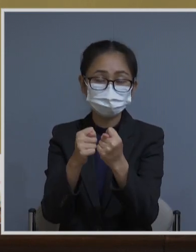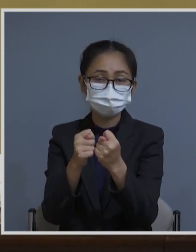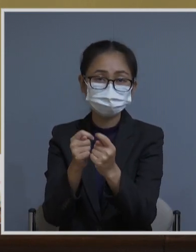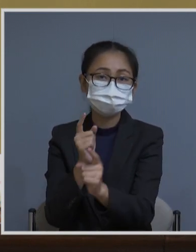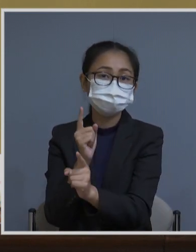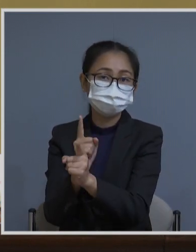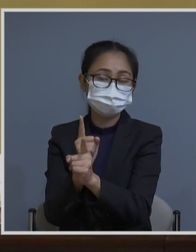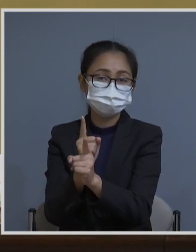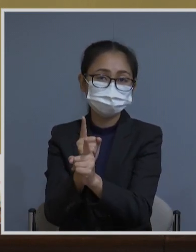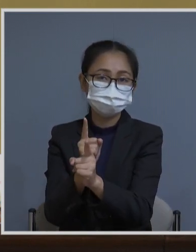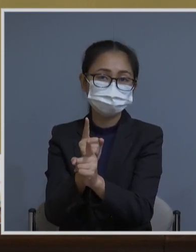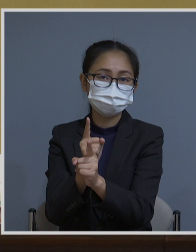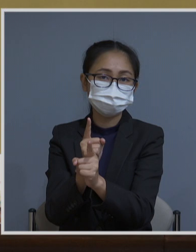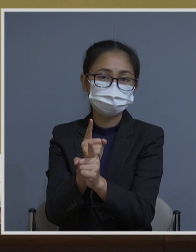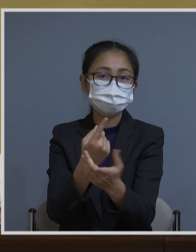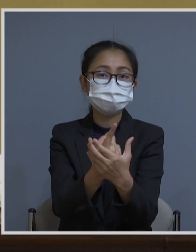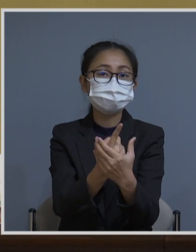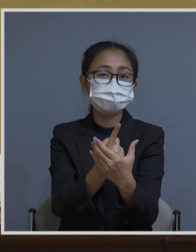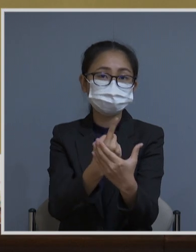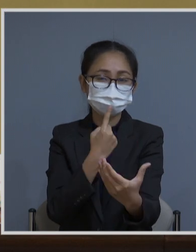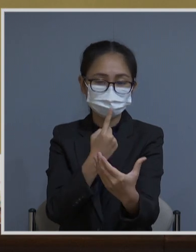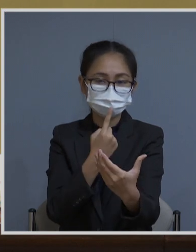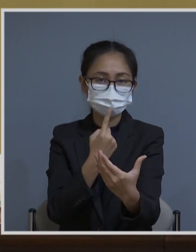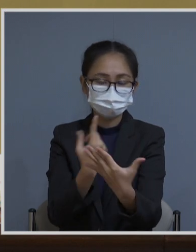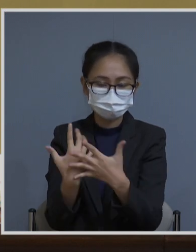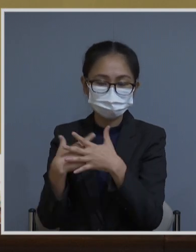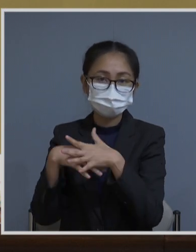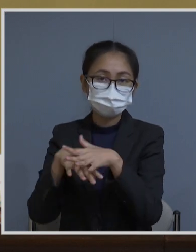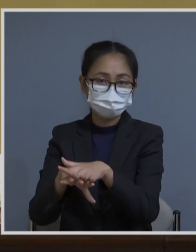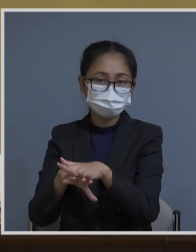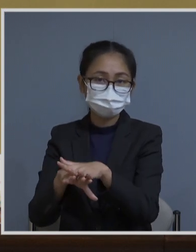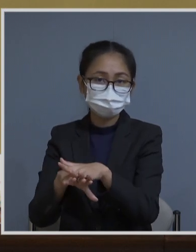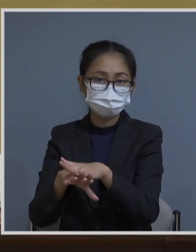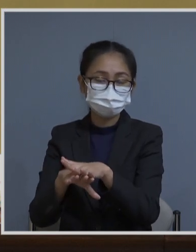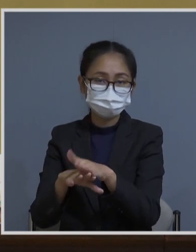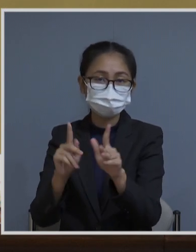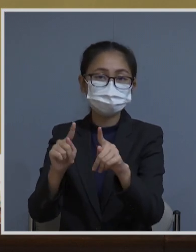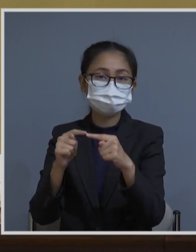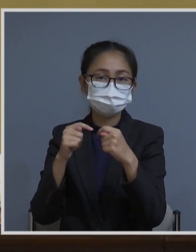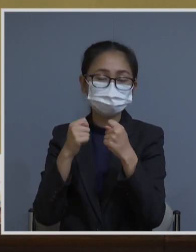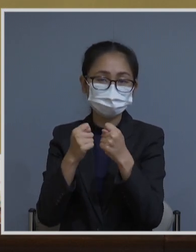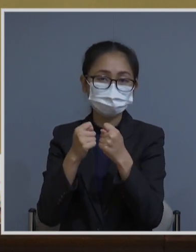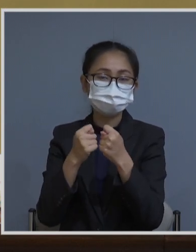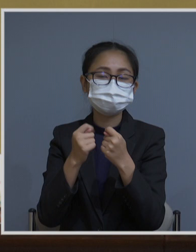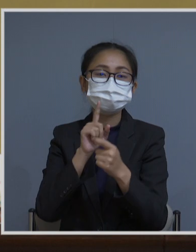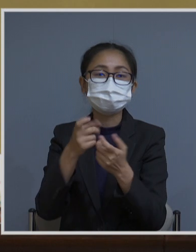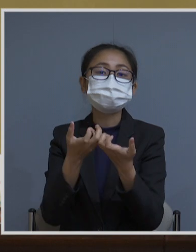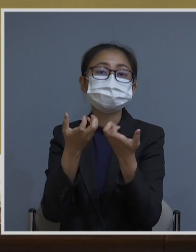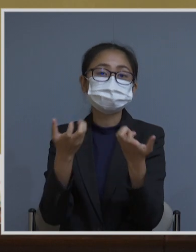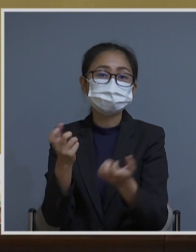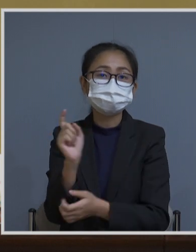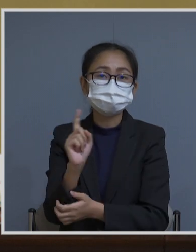ให้ผู้แทนจากหน่วยงานที่เกี่ยวข้องเข้าร่วมสนับสนุนข้อมูลในการตอบกระทู้ถามแยกเฉพาะคือ